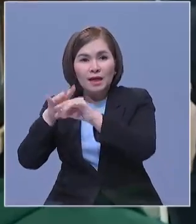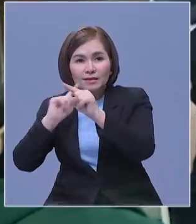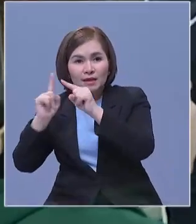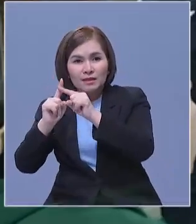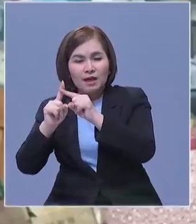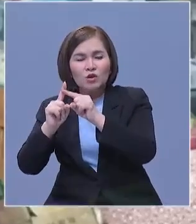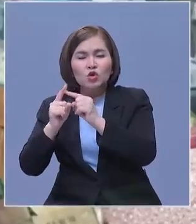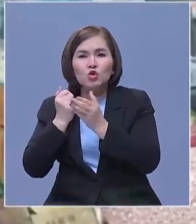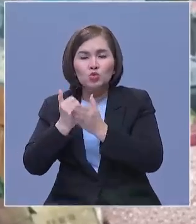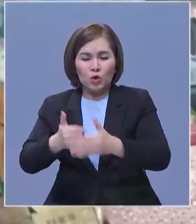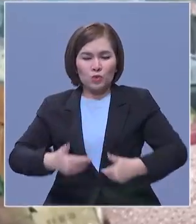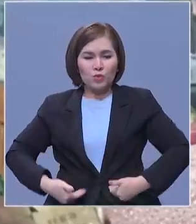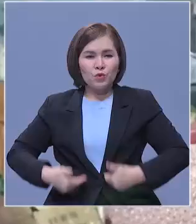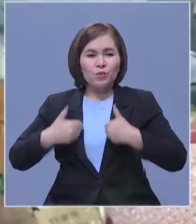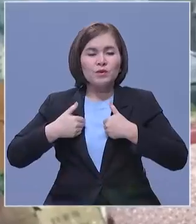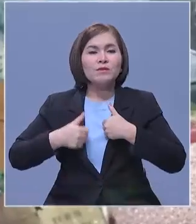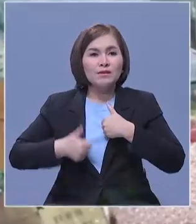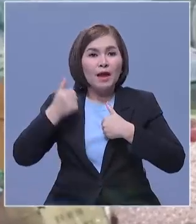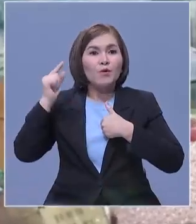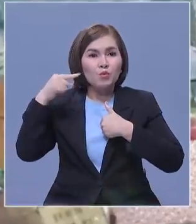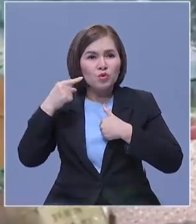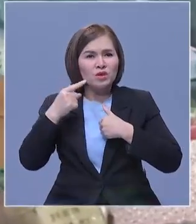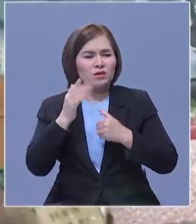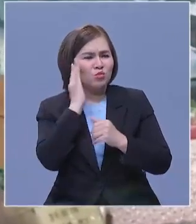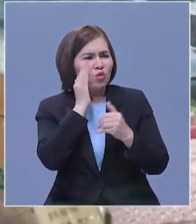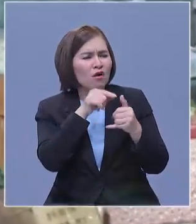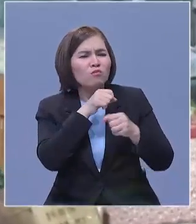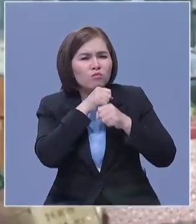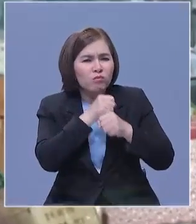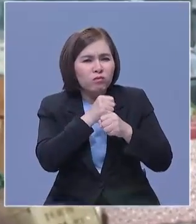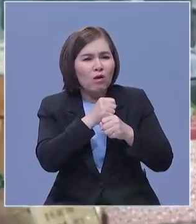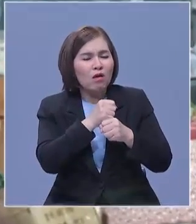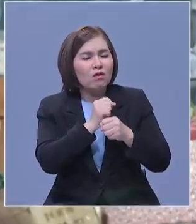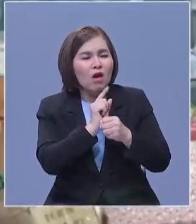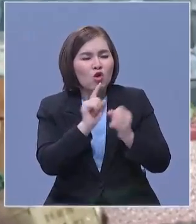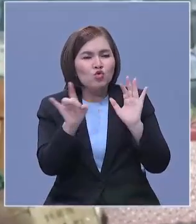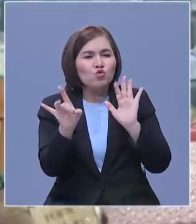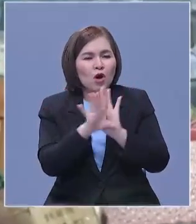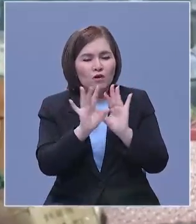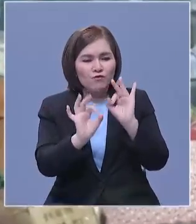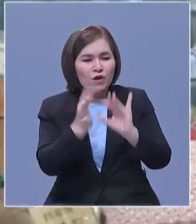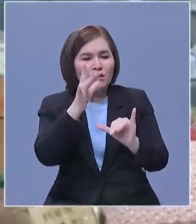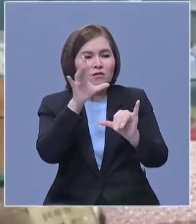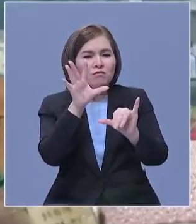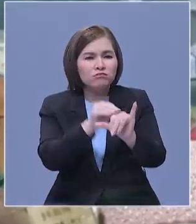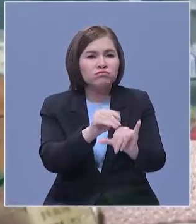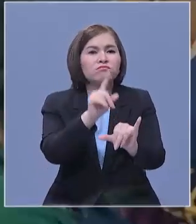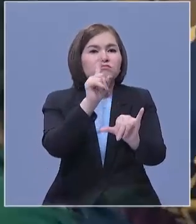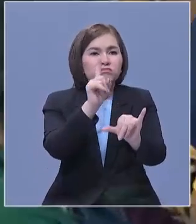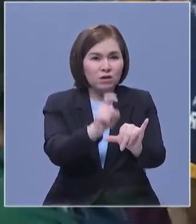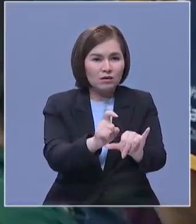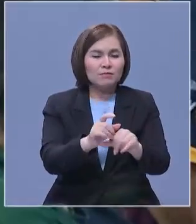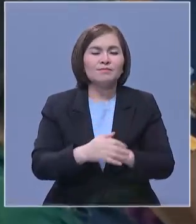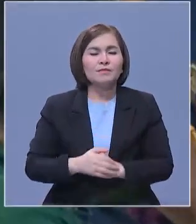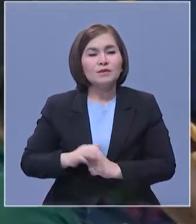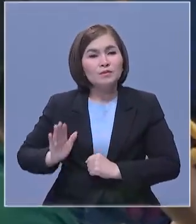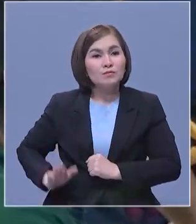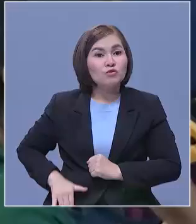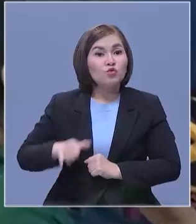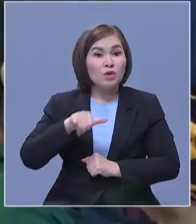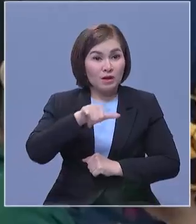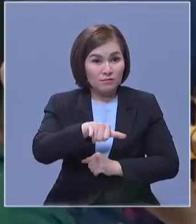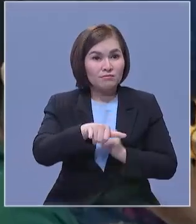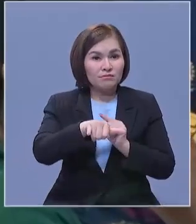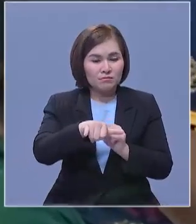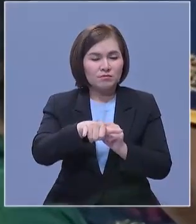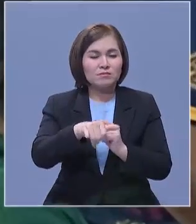ออกมาได้แต่คุณตาพินซึ่งอายุมากแล้วเนี่ยก็ถูกไฟคลอกเสียชีวิตนะครับส่วนเจ้าสุนัขที่ชื่อว่าเท่าแ